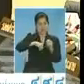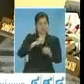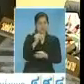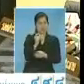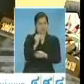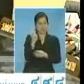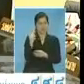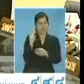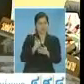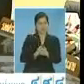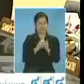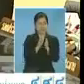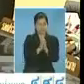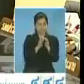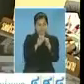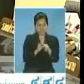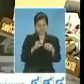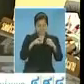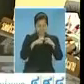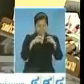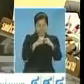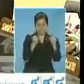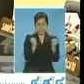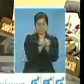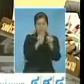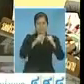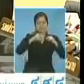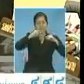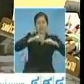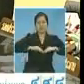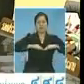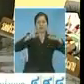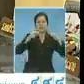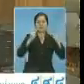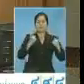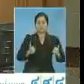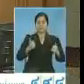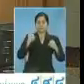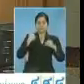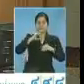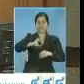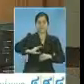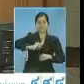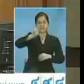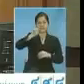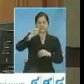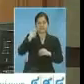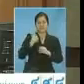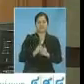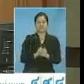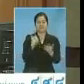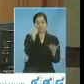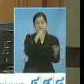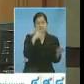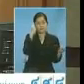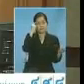และหรือแม้กระทั่งเรื่องของอุทกภัยต่างๆนั้นวันนี้เศรษฐกิจของประเทศได้ฟื้นตัวกลับมาแล้วและก็คงไม่มีใครคาดคิด